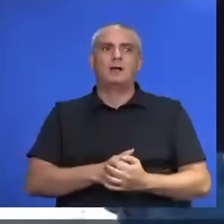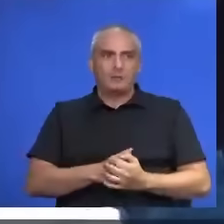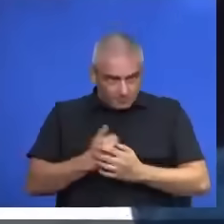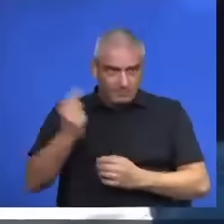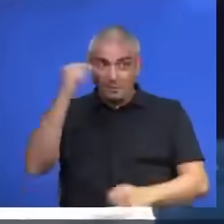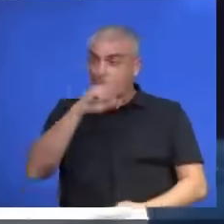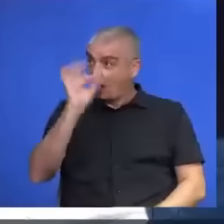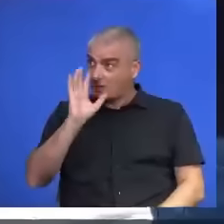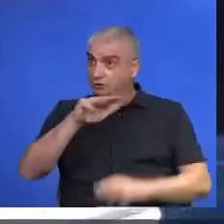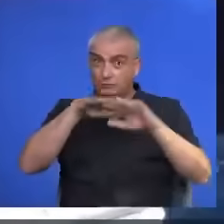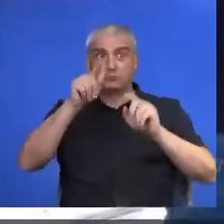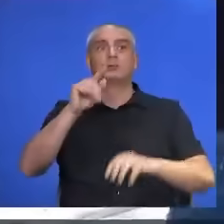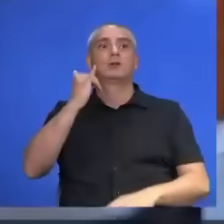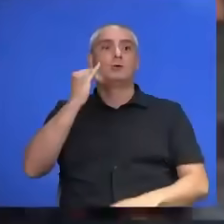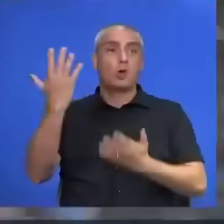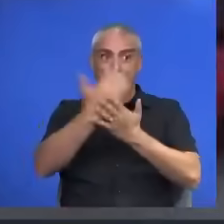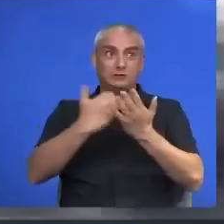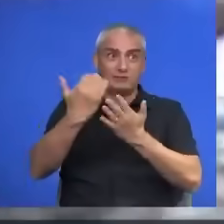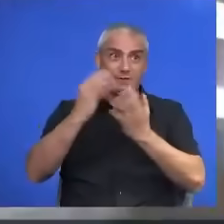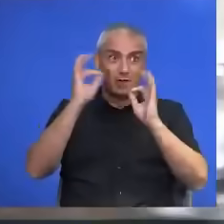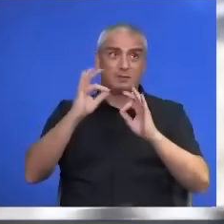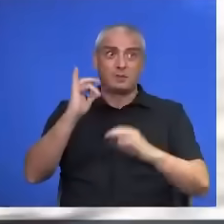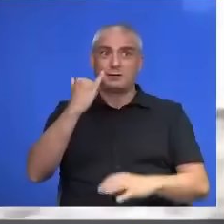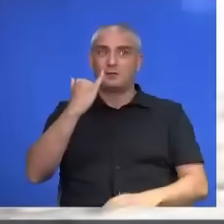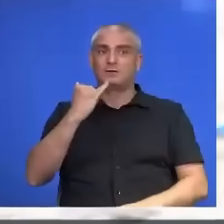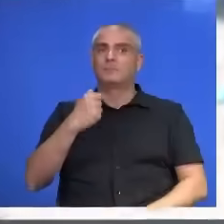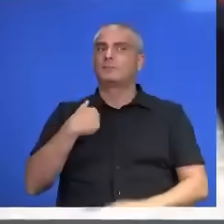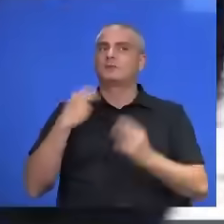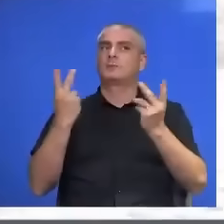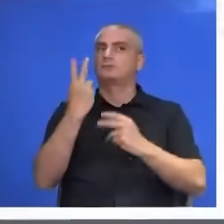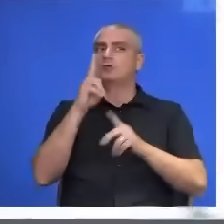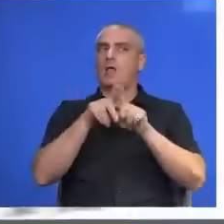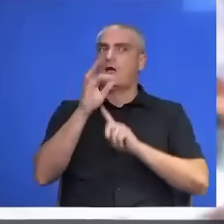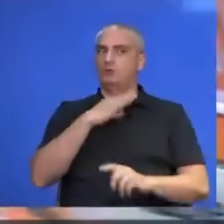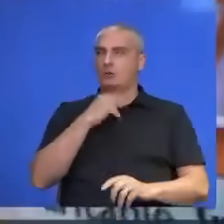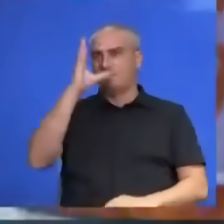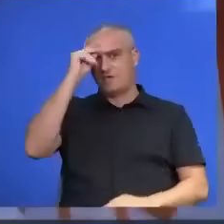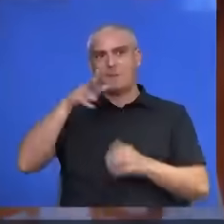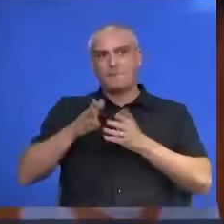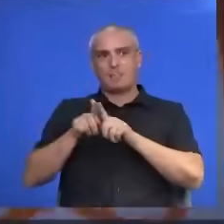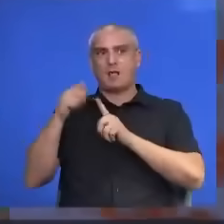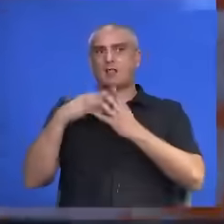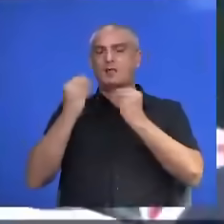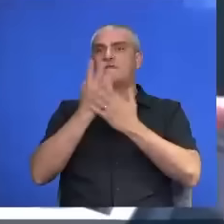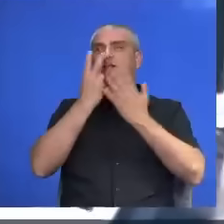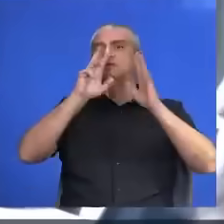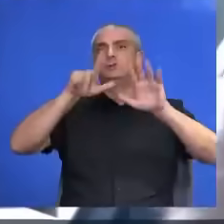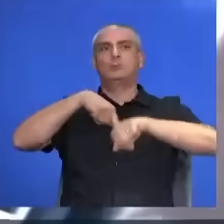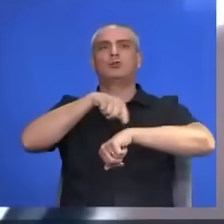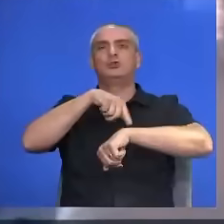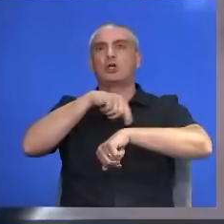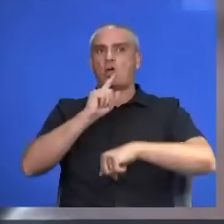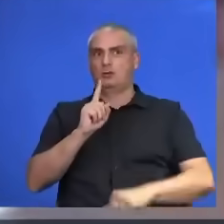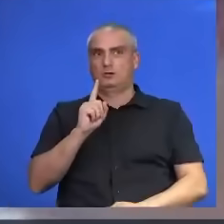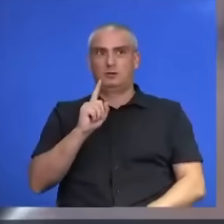בשטח, ואוספים אותם ועדיין. אנחנו מחפשים שתי אחיות שלי ואחיין שלי, שנעדרים כבר 28 שעות. ומאז